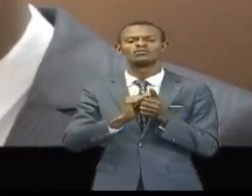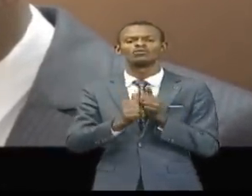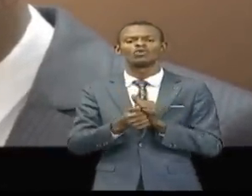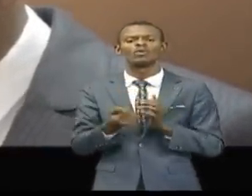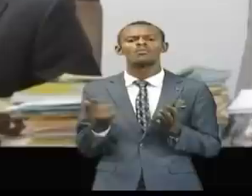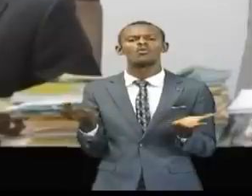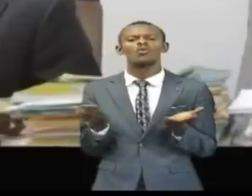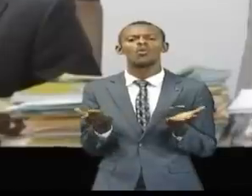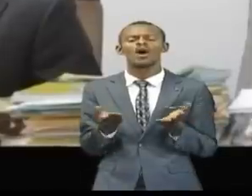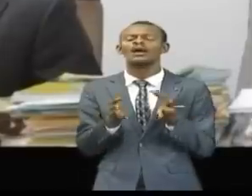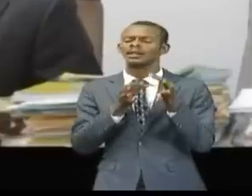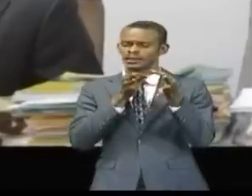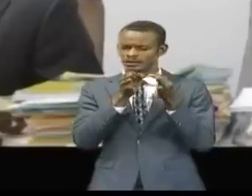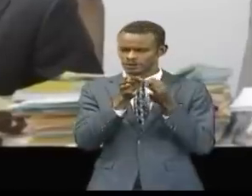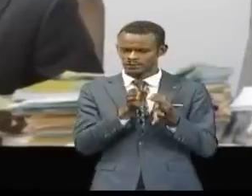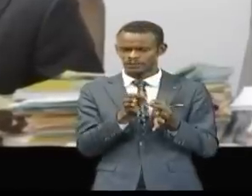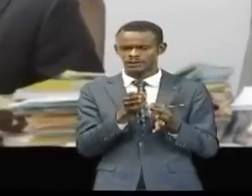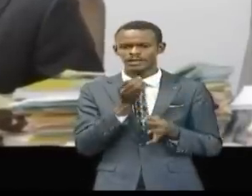Dans la ville de Kinshasa,